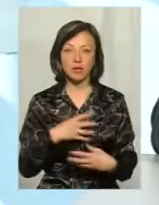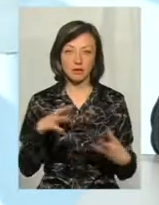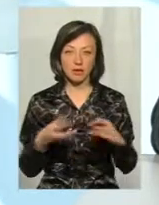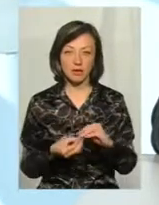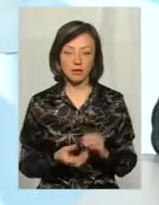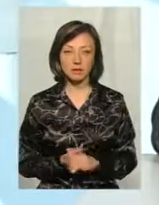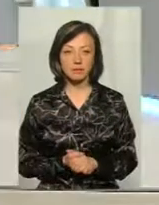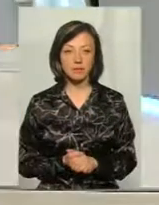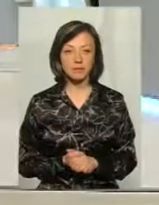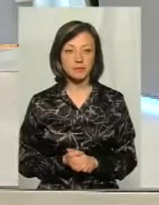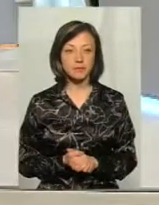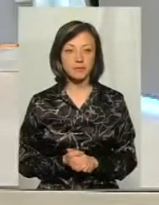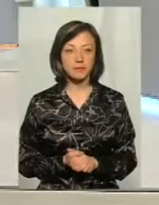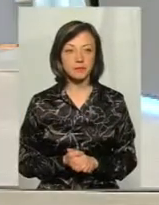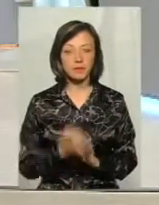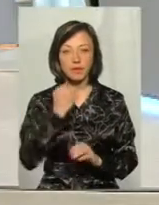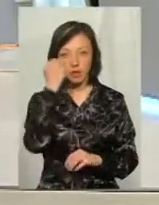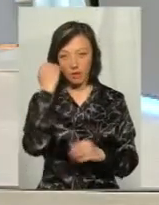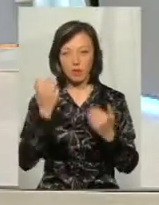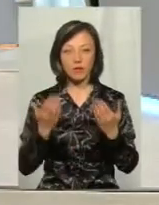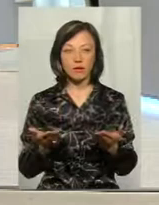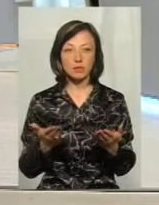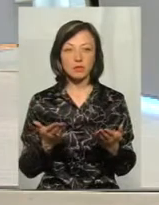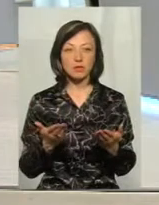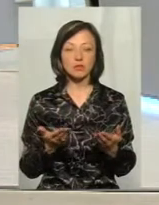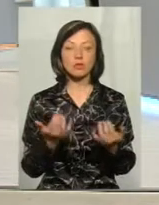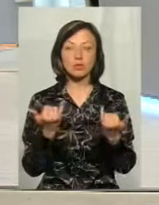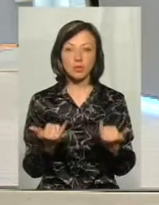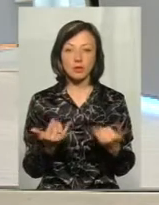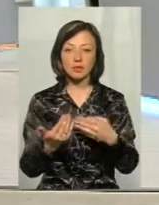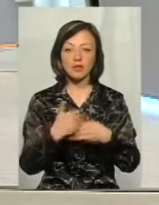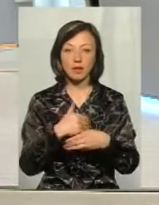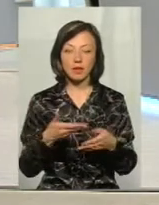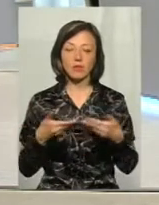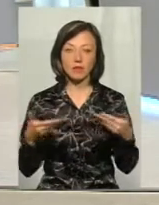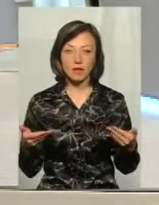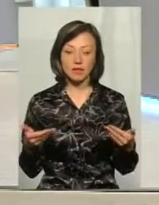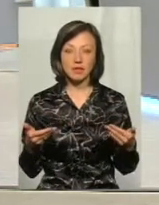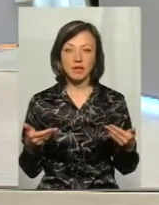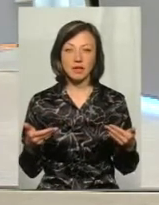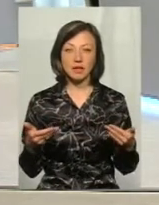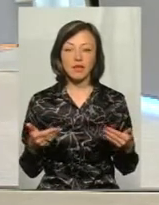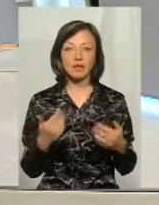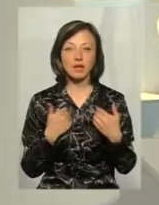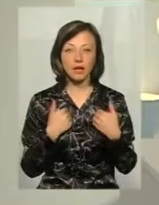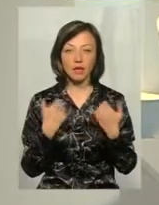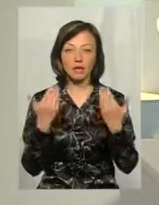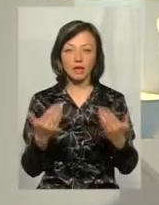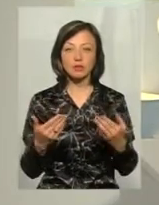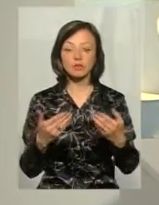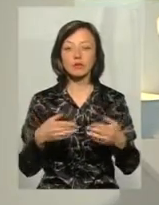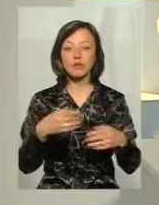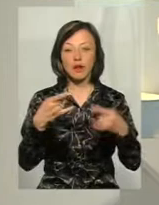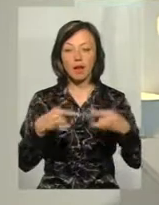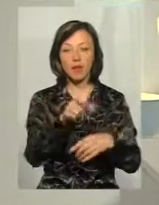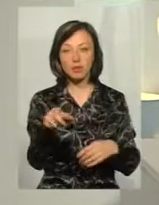наслідків. Дякую, пане Віктор. Дякую за те, що сьогодні до нас завітали. Ось я нашим глядачам